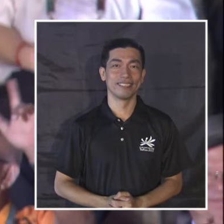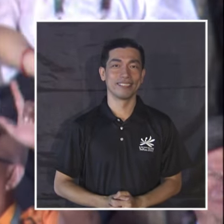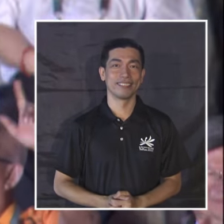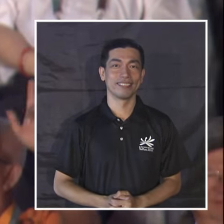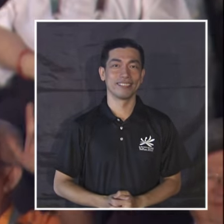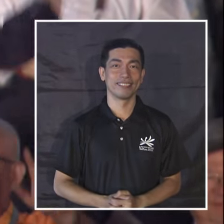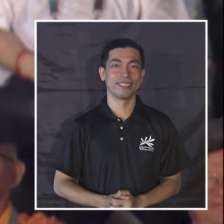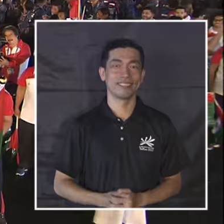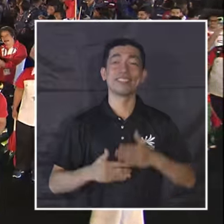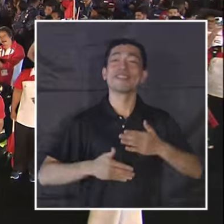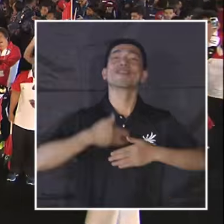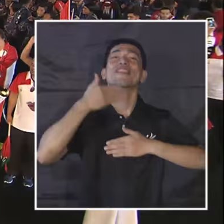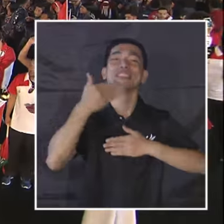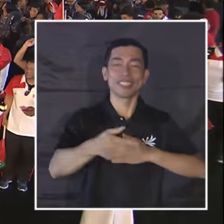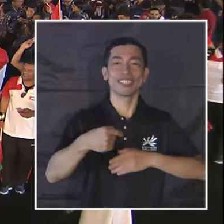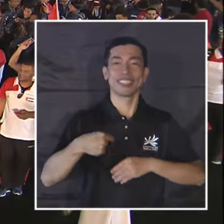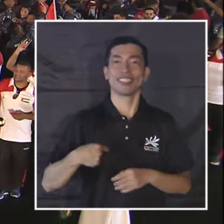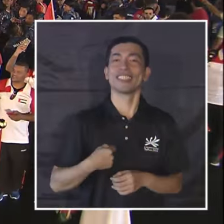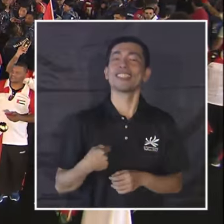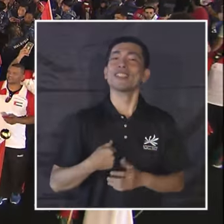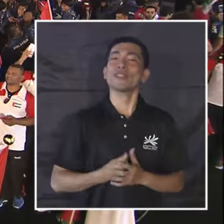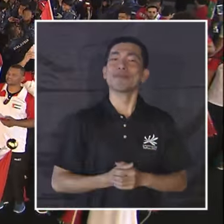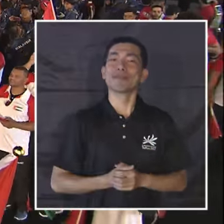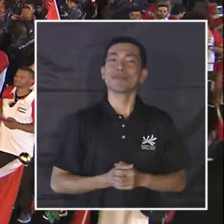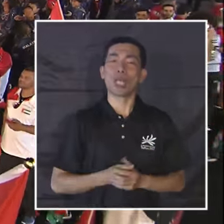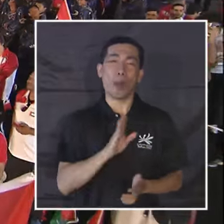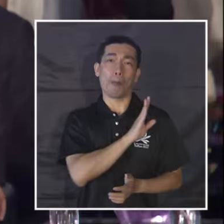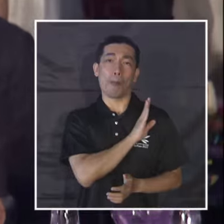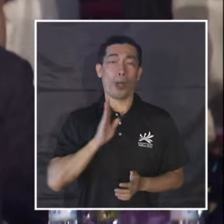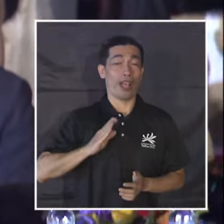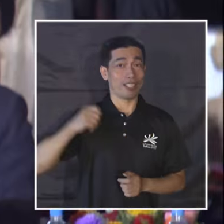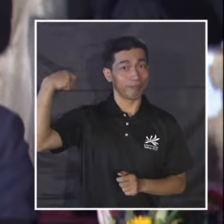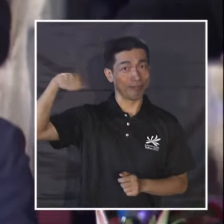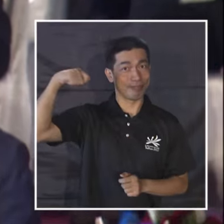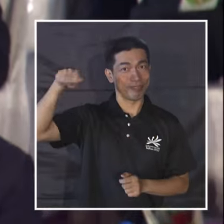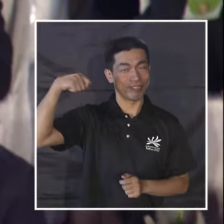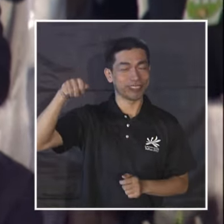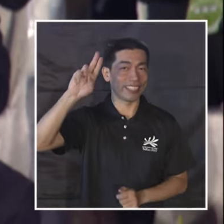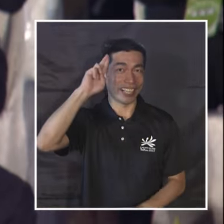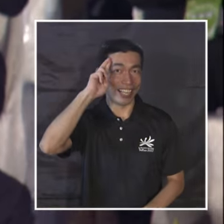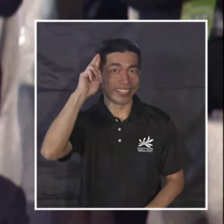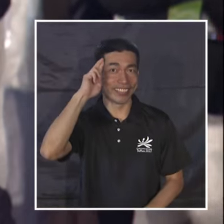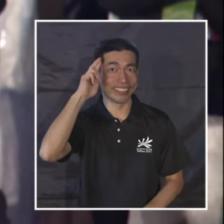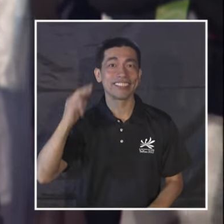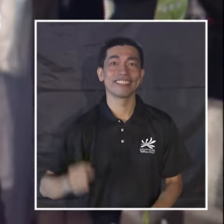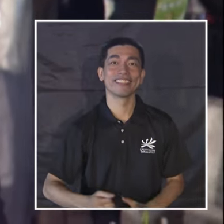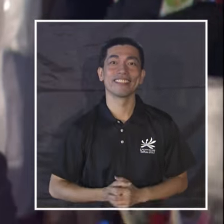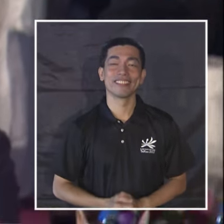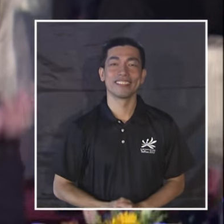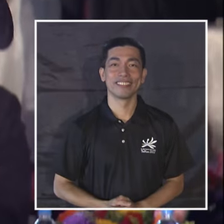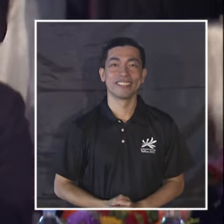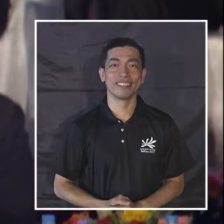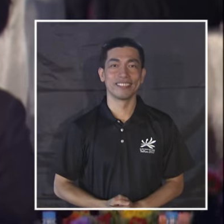有我们的理事长李兴达李理事长， 欢迎李理事长。